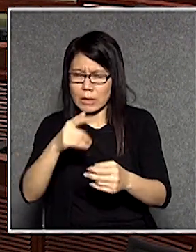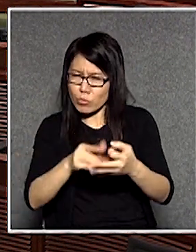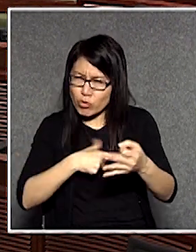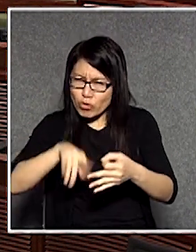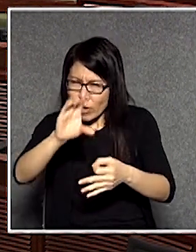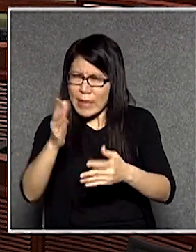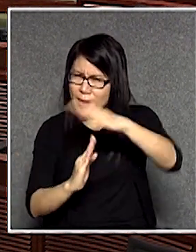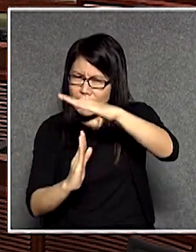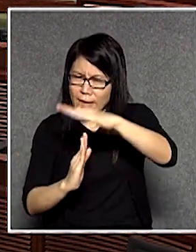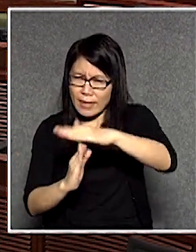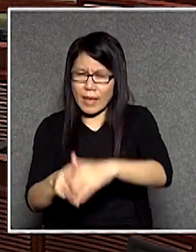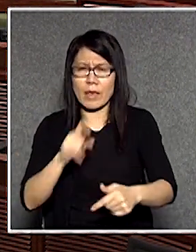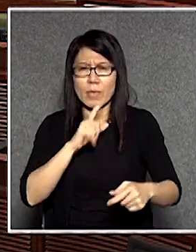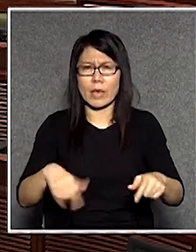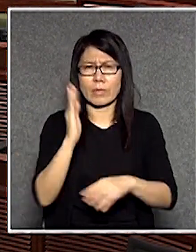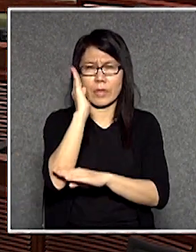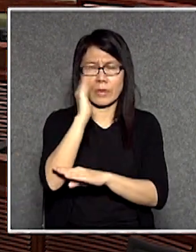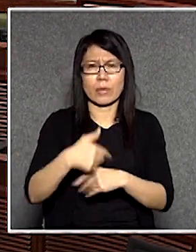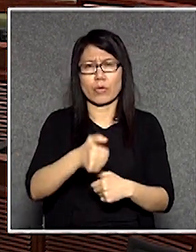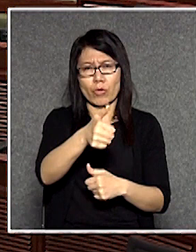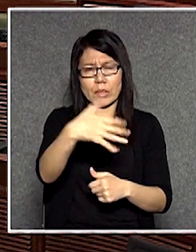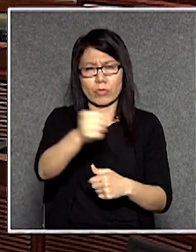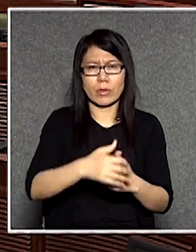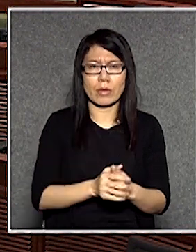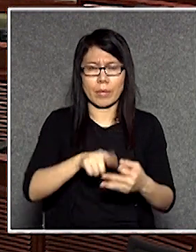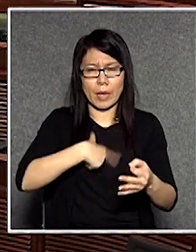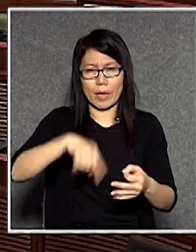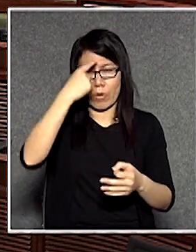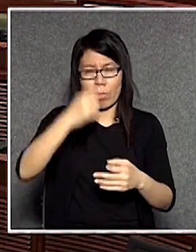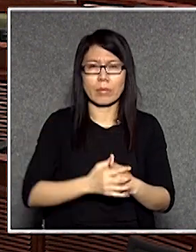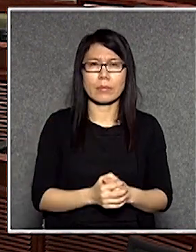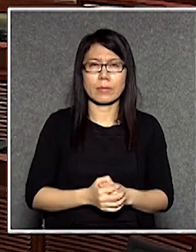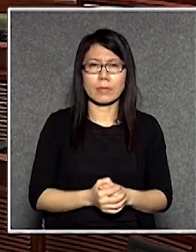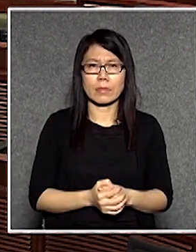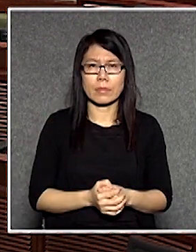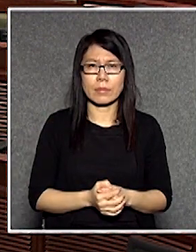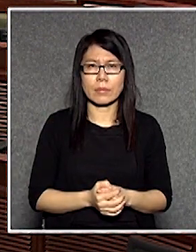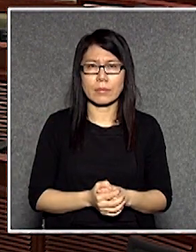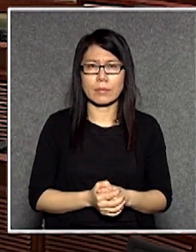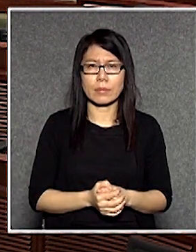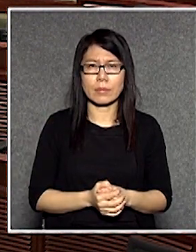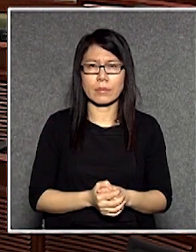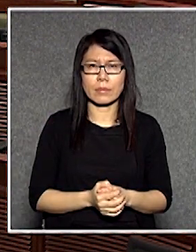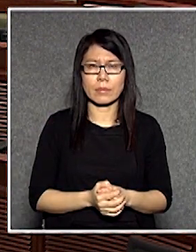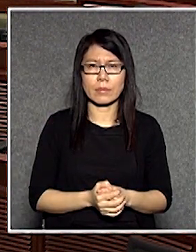开支。仅此陈词，多谢主席。 梁国雄议员， 我认为这个